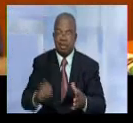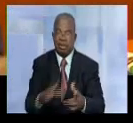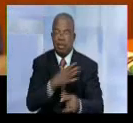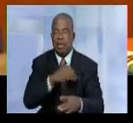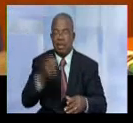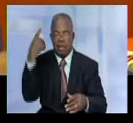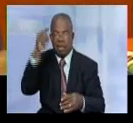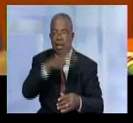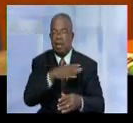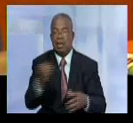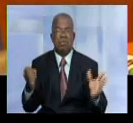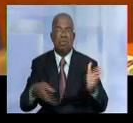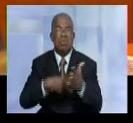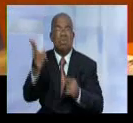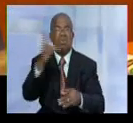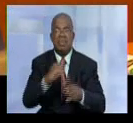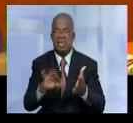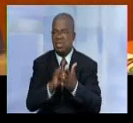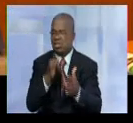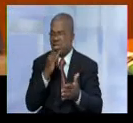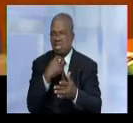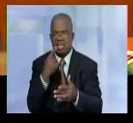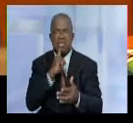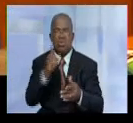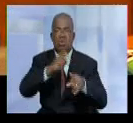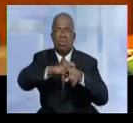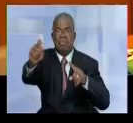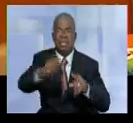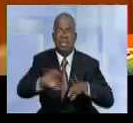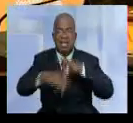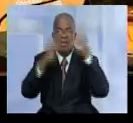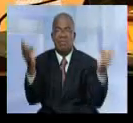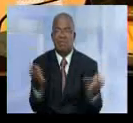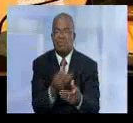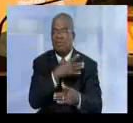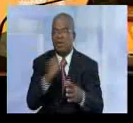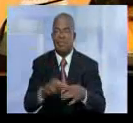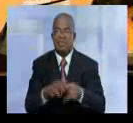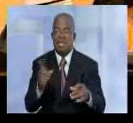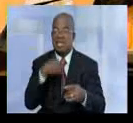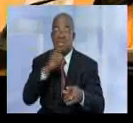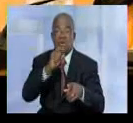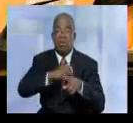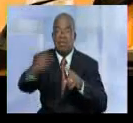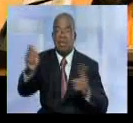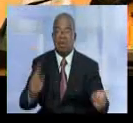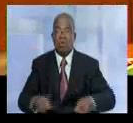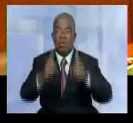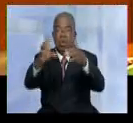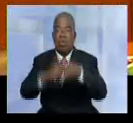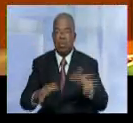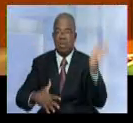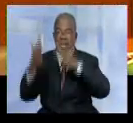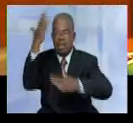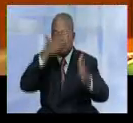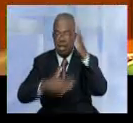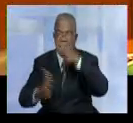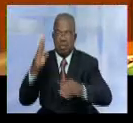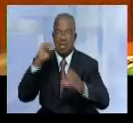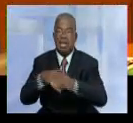pour l'indemnisation des victimes et des familles des victimes de la crise post-électorale. Dans un esprit de